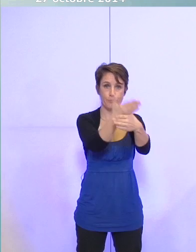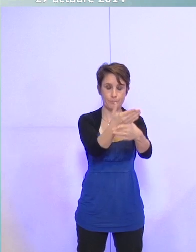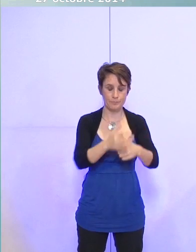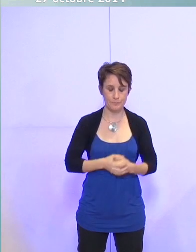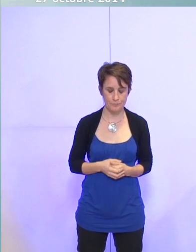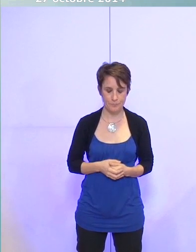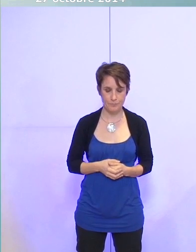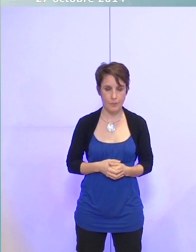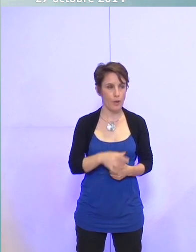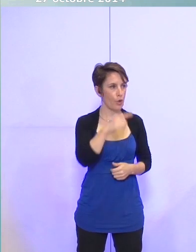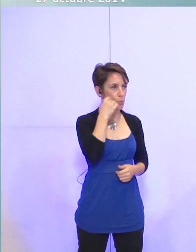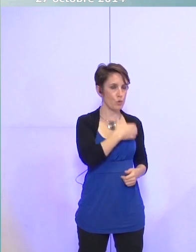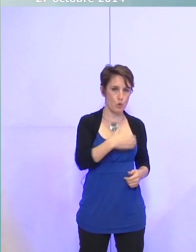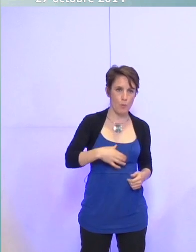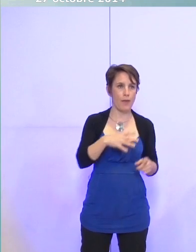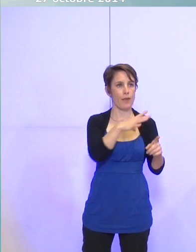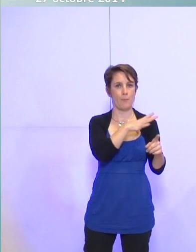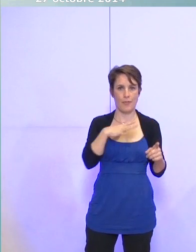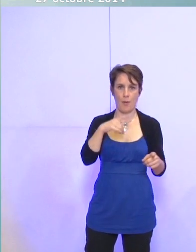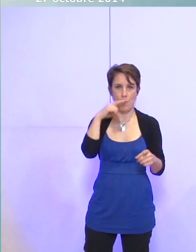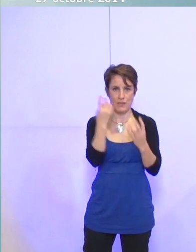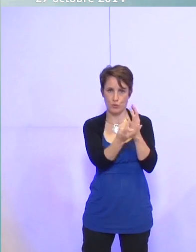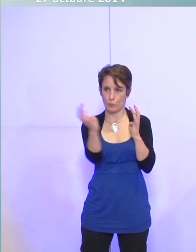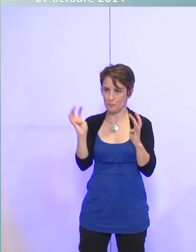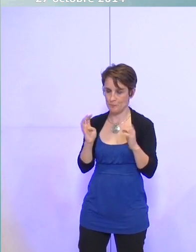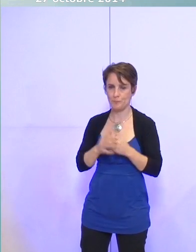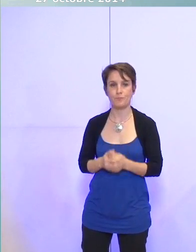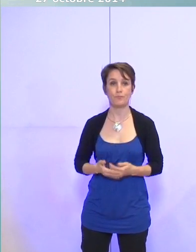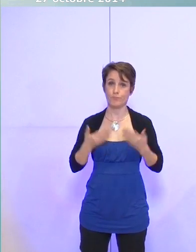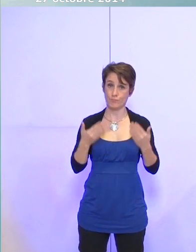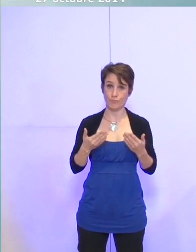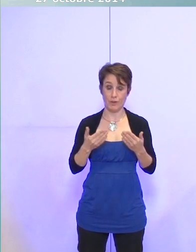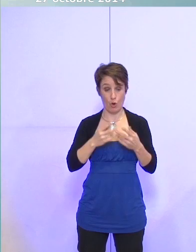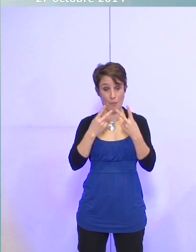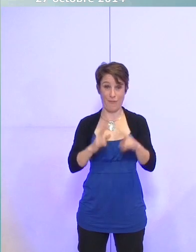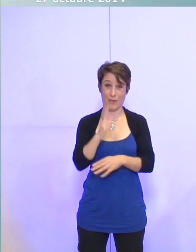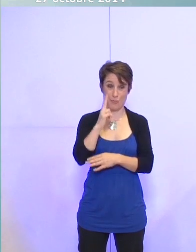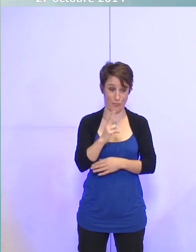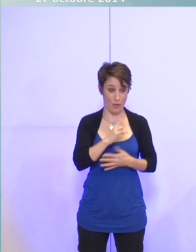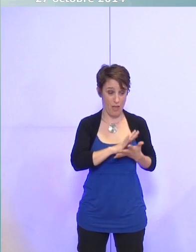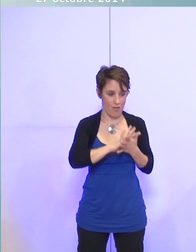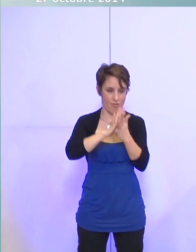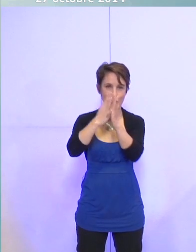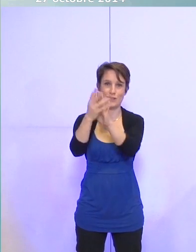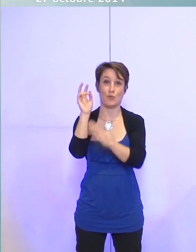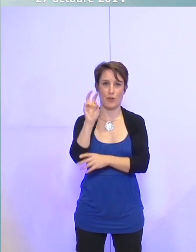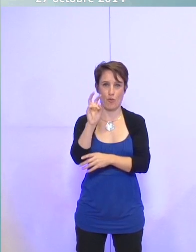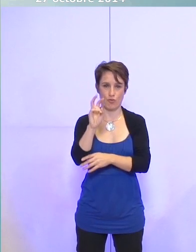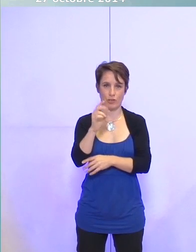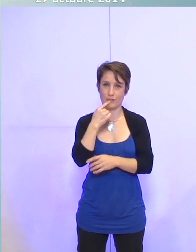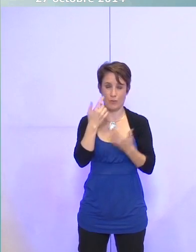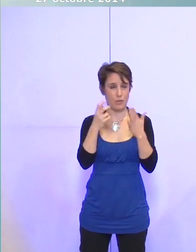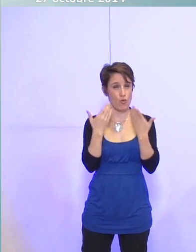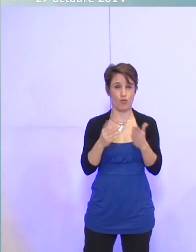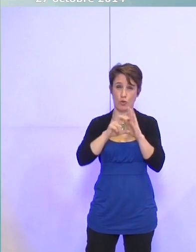Monsieur le maire, mesdames, messieurs, à l'heure où notre ville entame sa transition écologique, elle est parmi les grandes villes de France